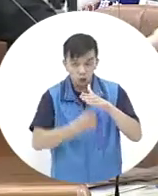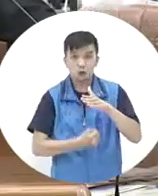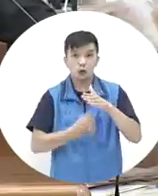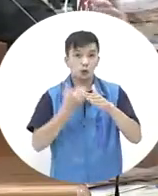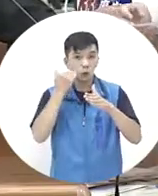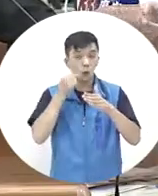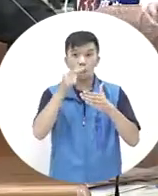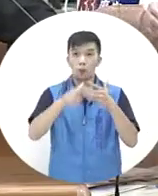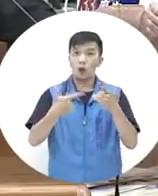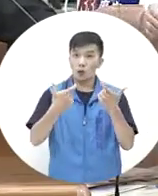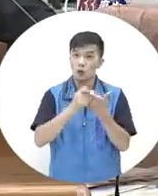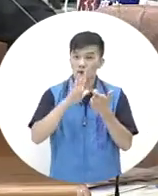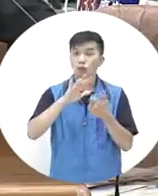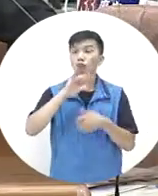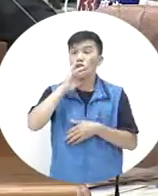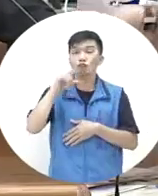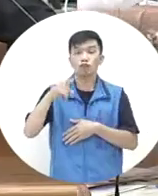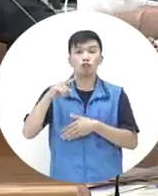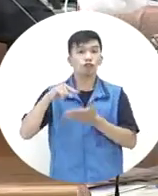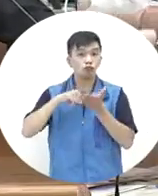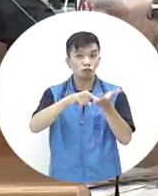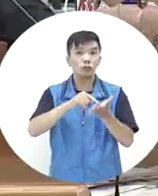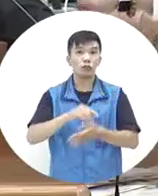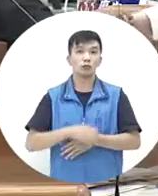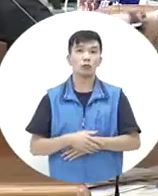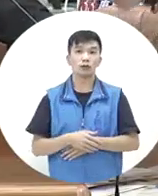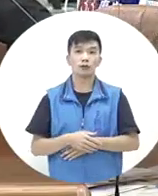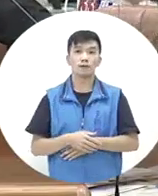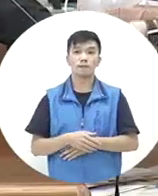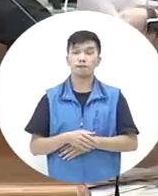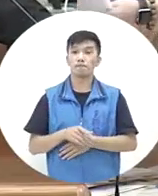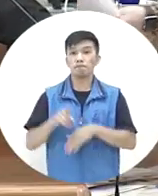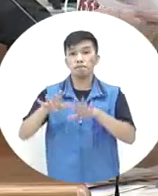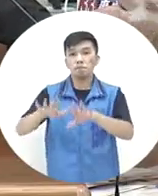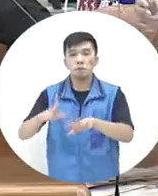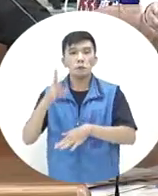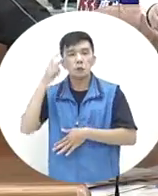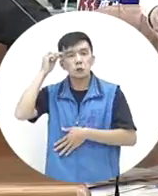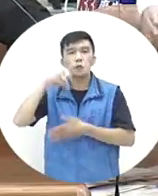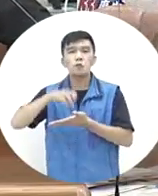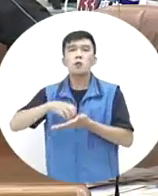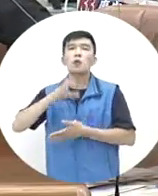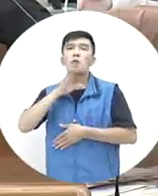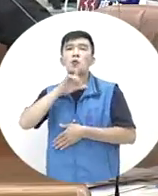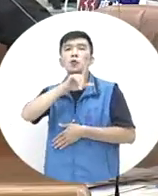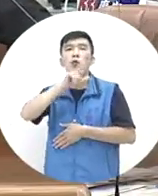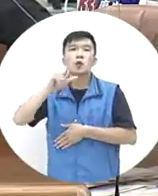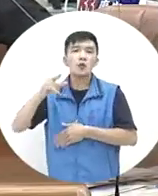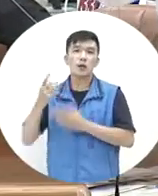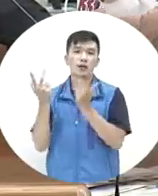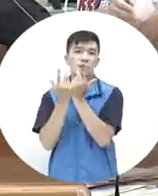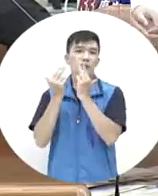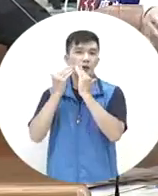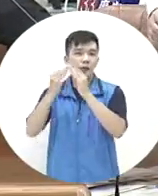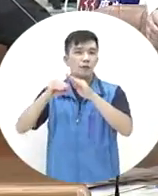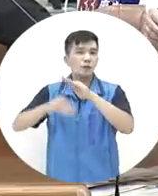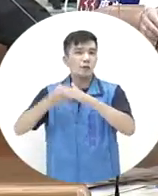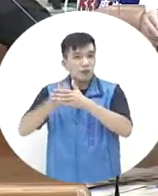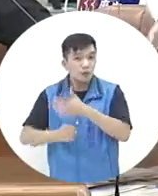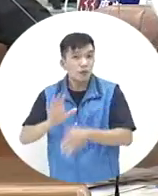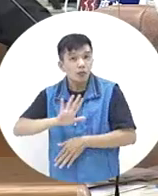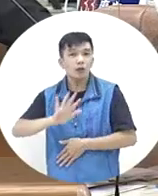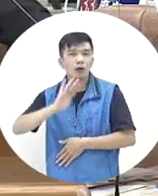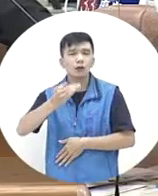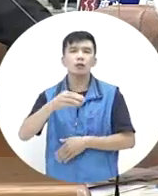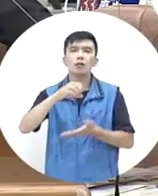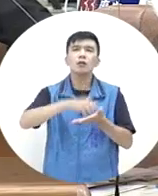就产生更多核废料啊！ 等了好久， 你现在就觉得核废料不应该放在新北市，那为什么要让核四重启呢？市长，